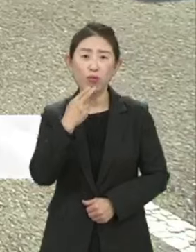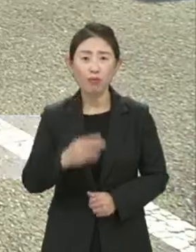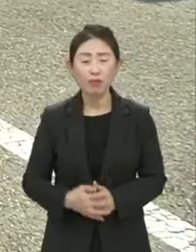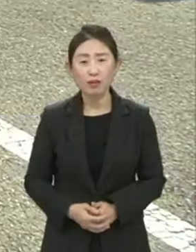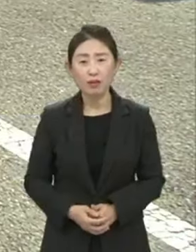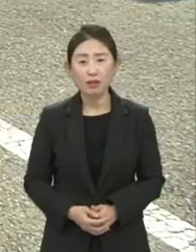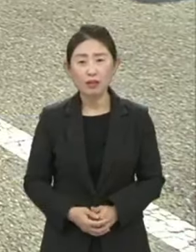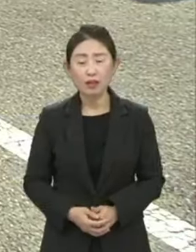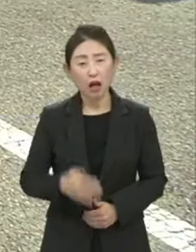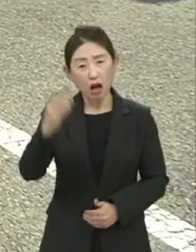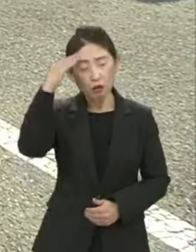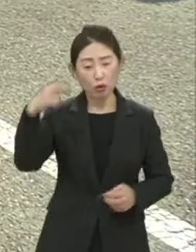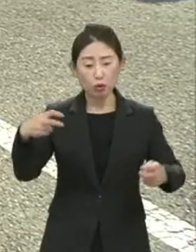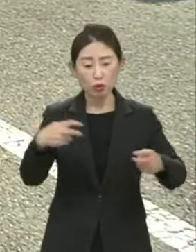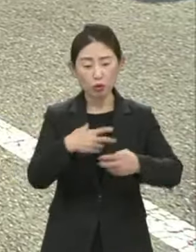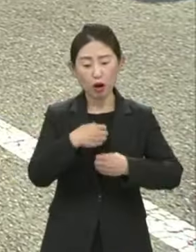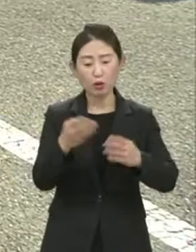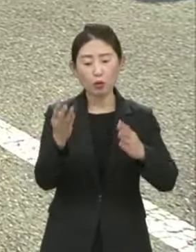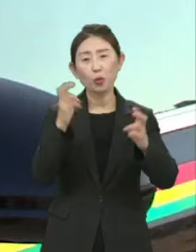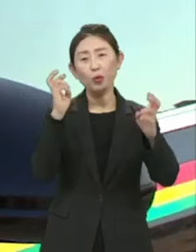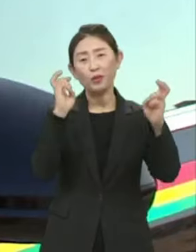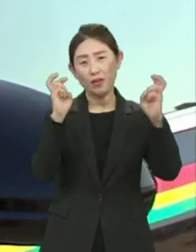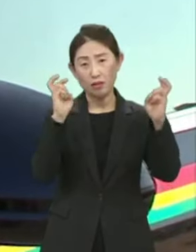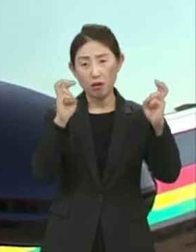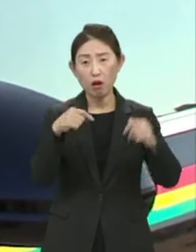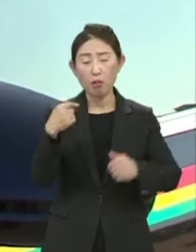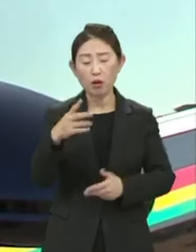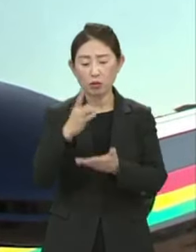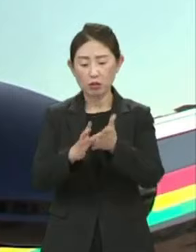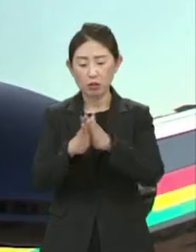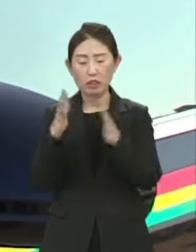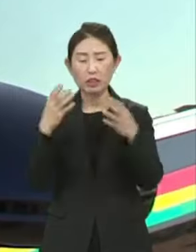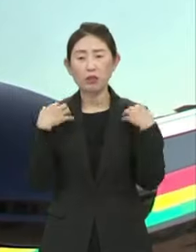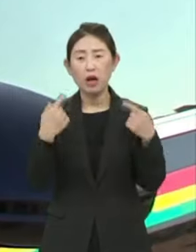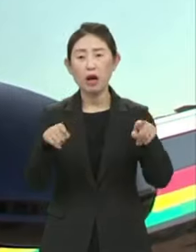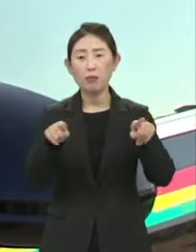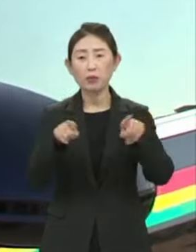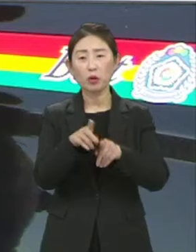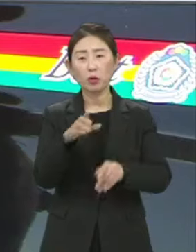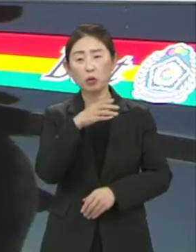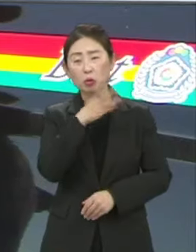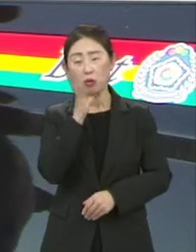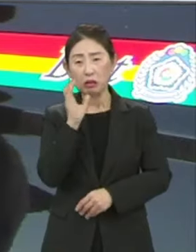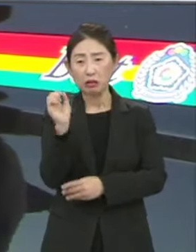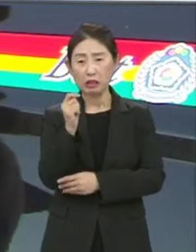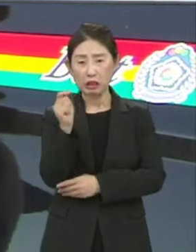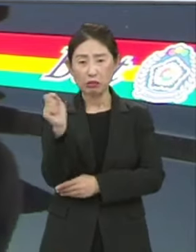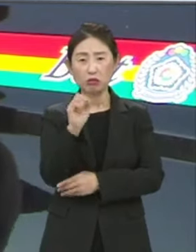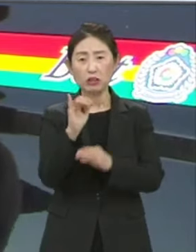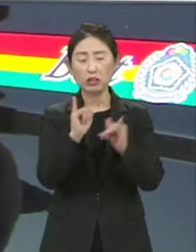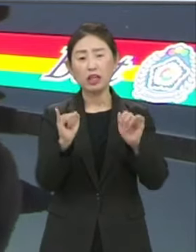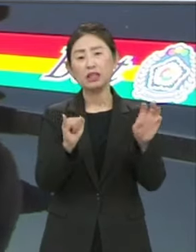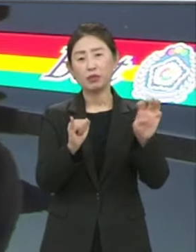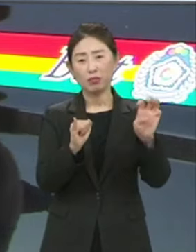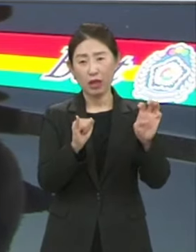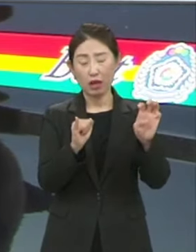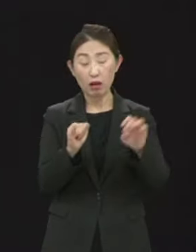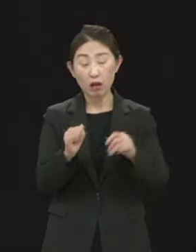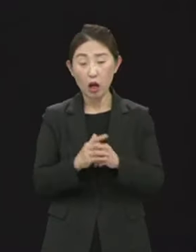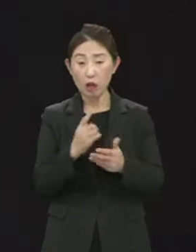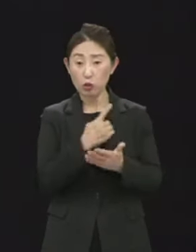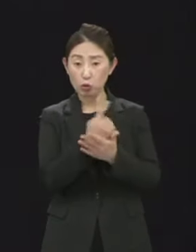한국 교통안전공단이 천안시 등과 함께 고령운전자 택시 30대에 인공지능형 속도 제한 장치를